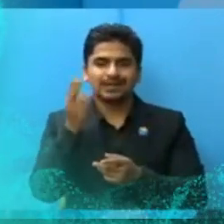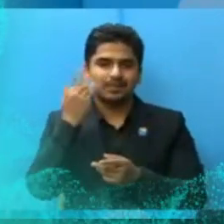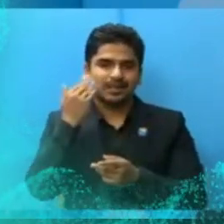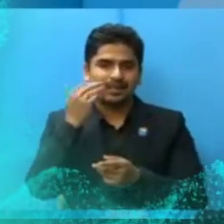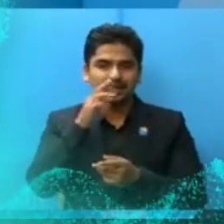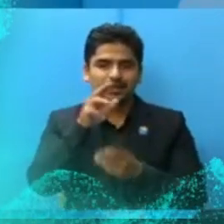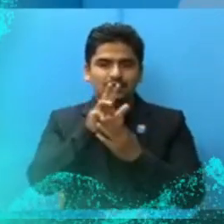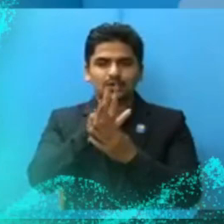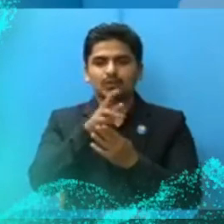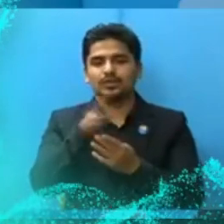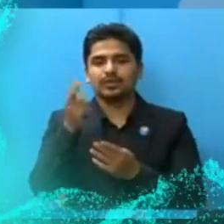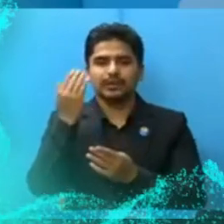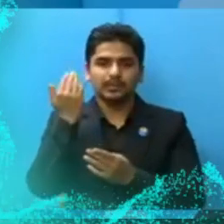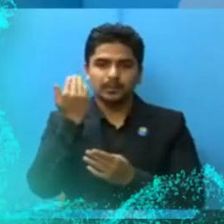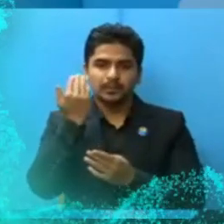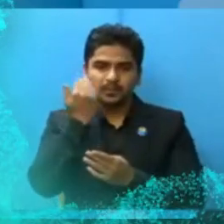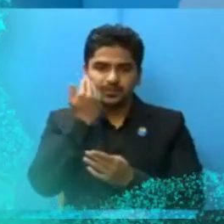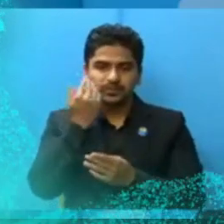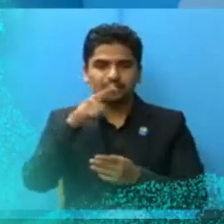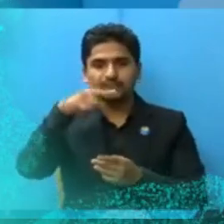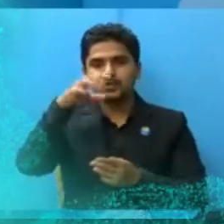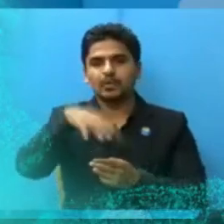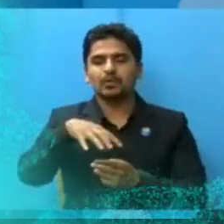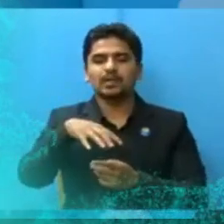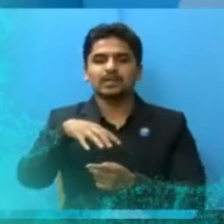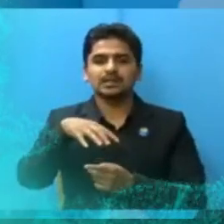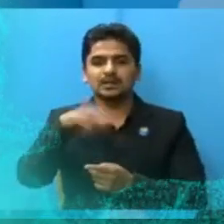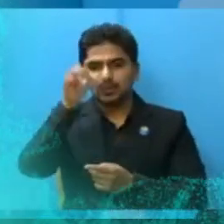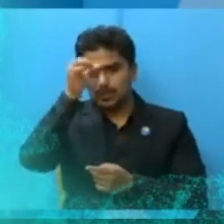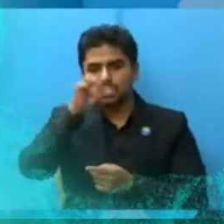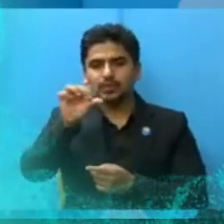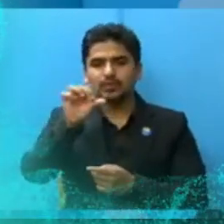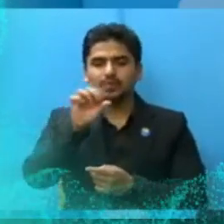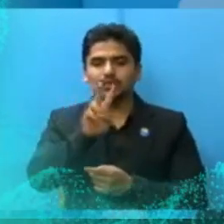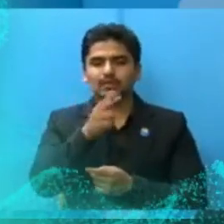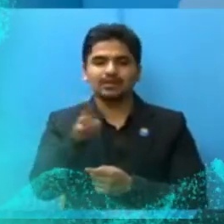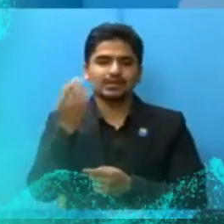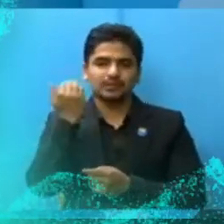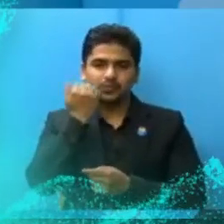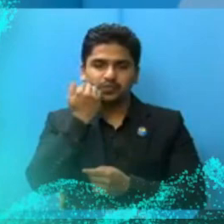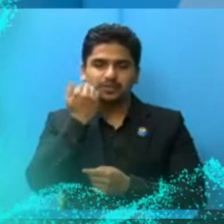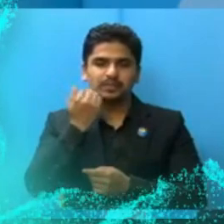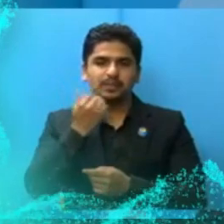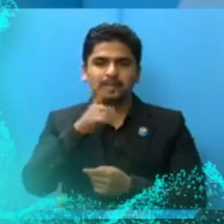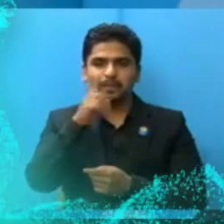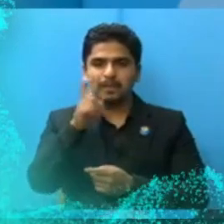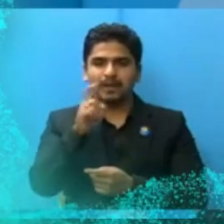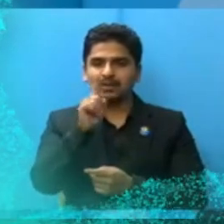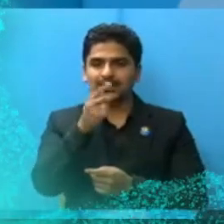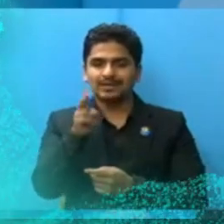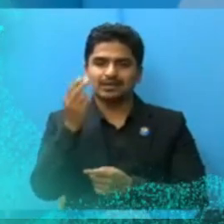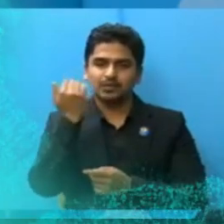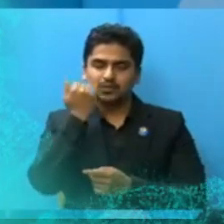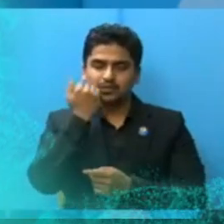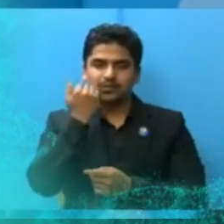1 जना महिला, 9 जना पुरुष, नवलपरासी पूर्व को दुई जना पुरुष, बागलुङ को एक जना